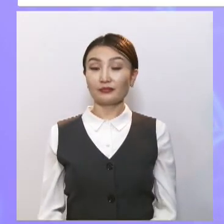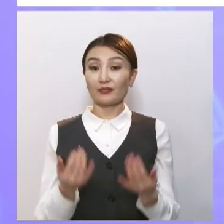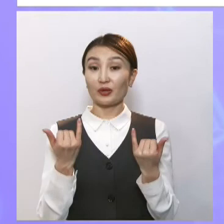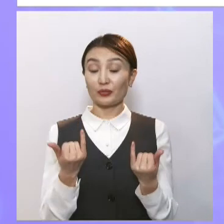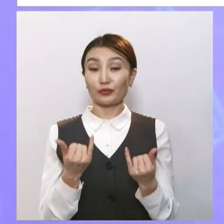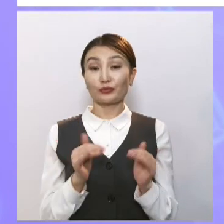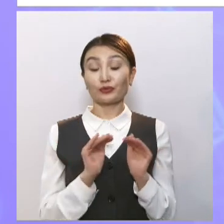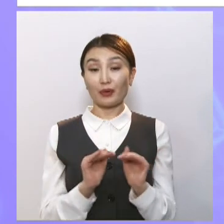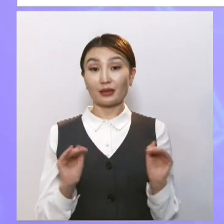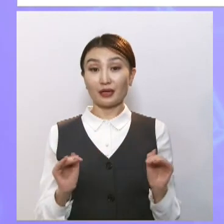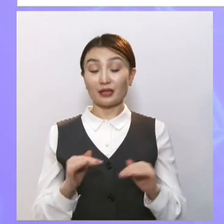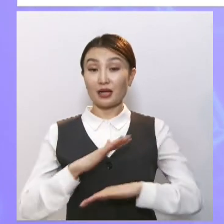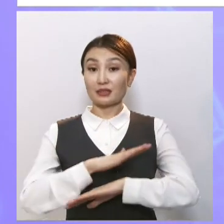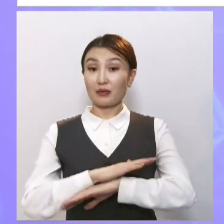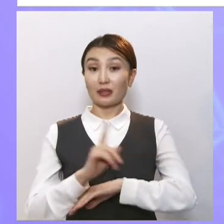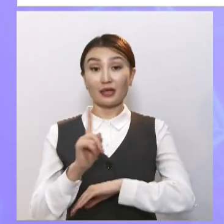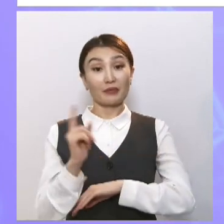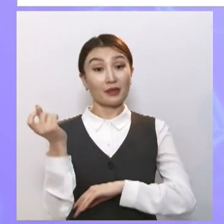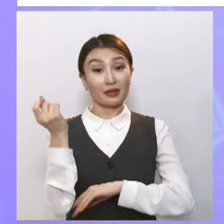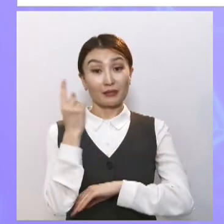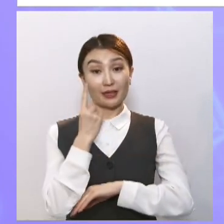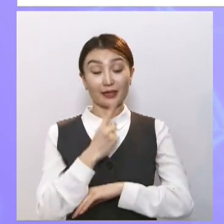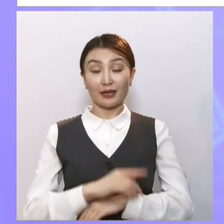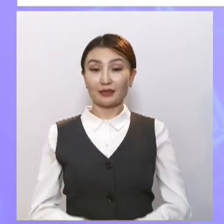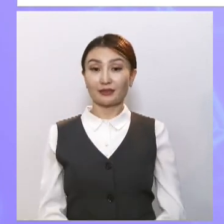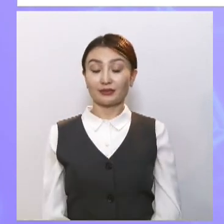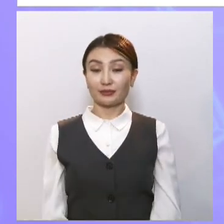Бүгін балдар, сабақтан емнені білдіңер?